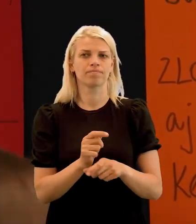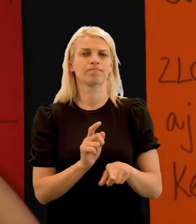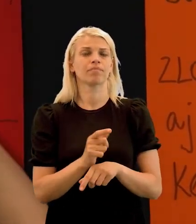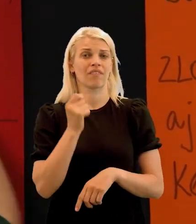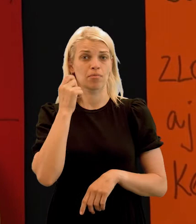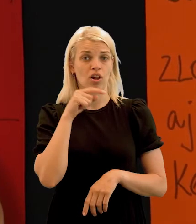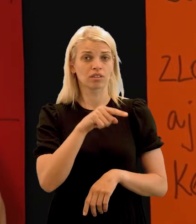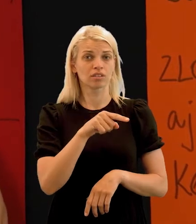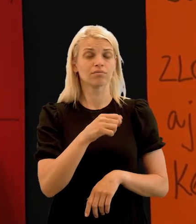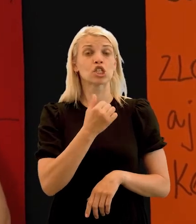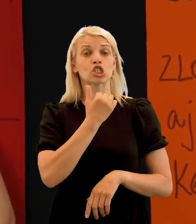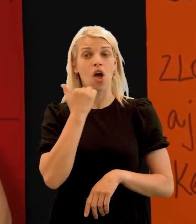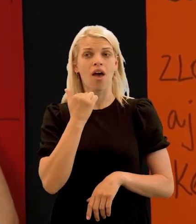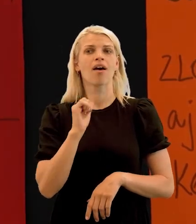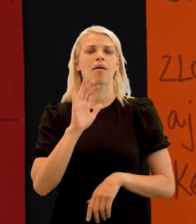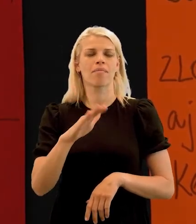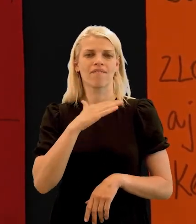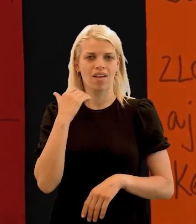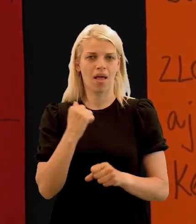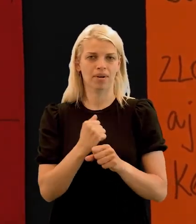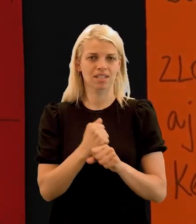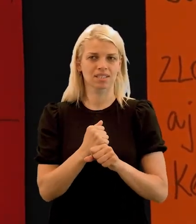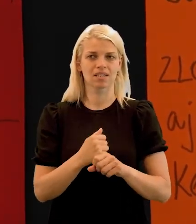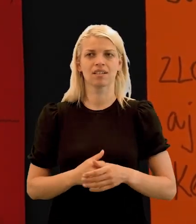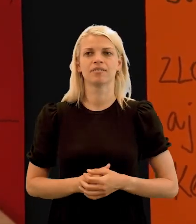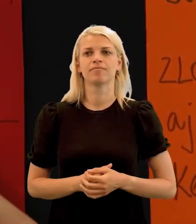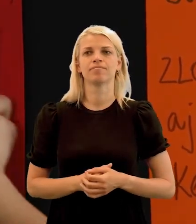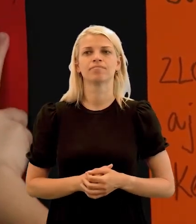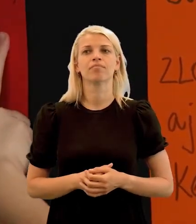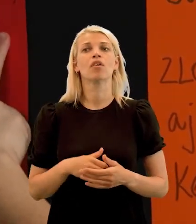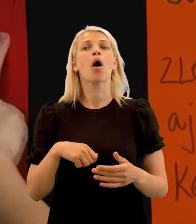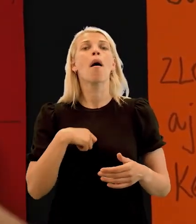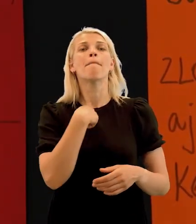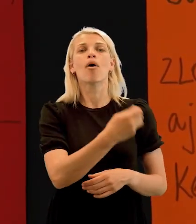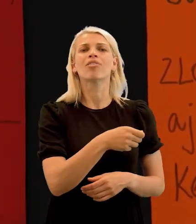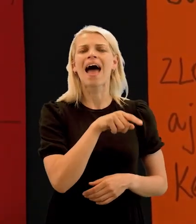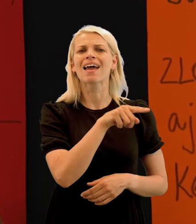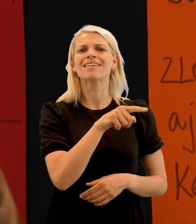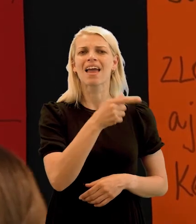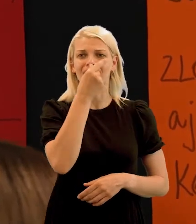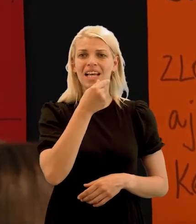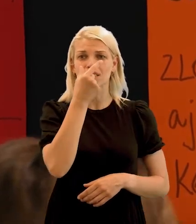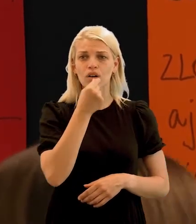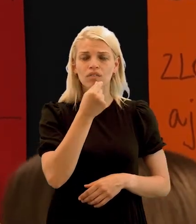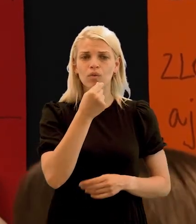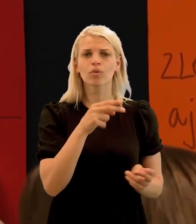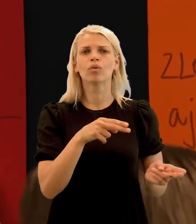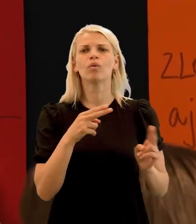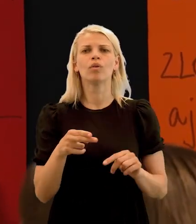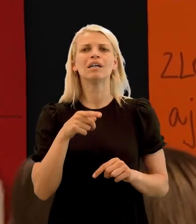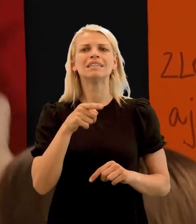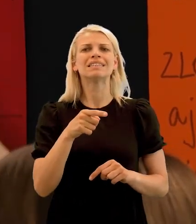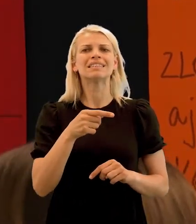si, že má veľa práce. Podaj jej vreckovku, si utrela